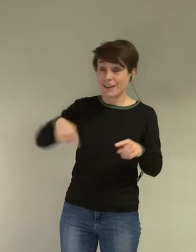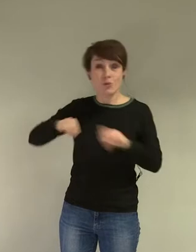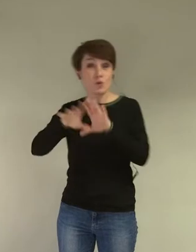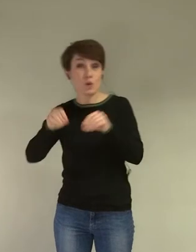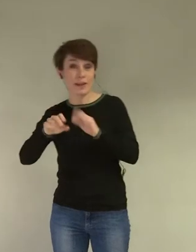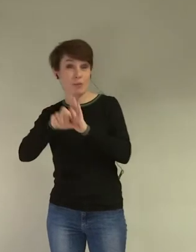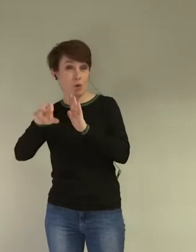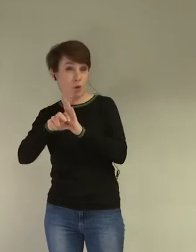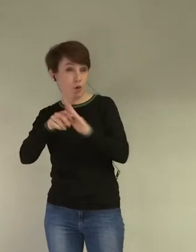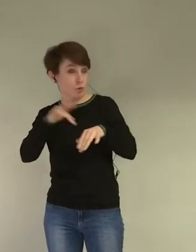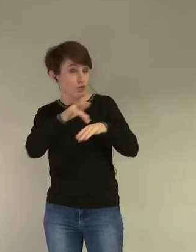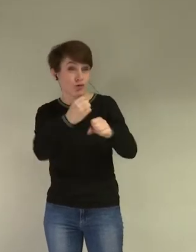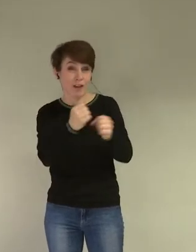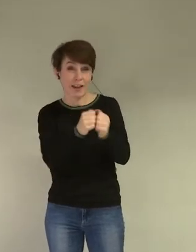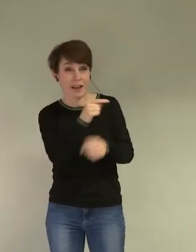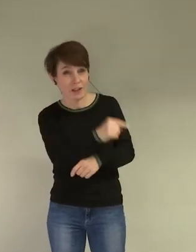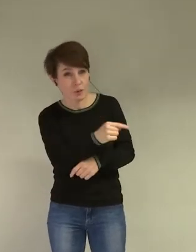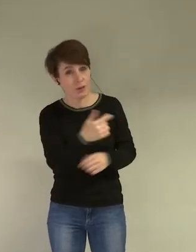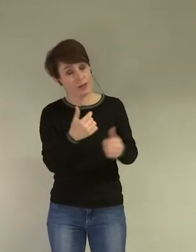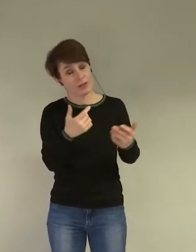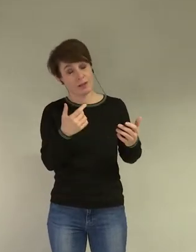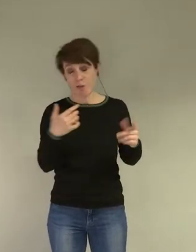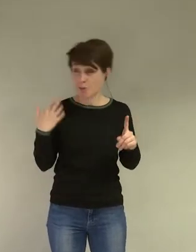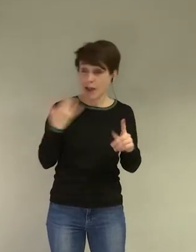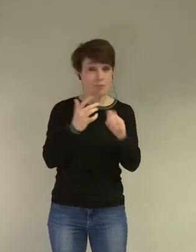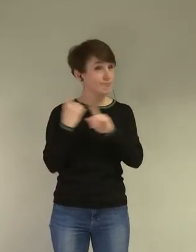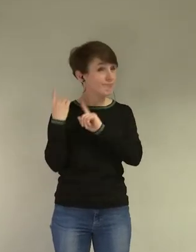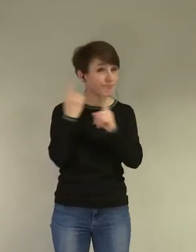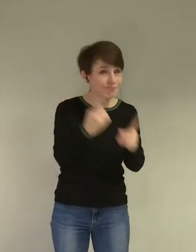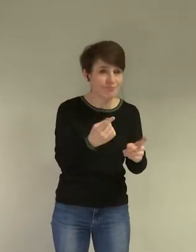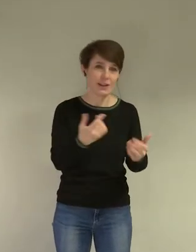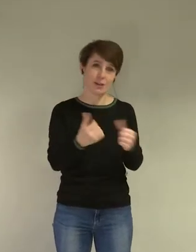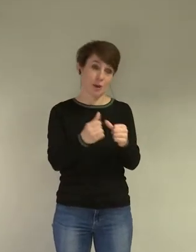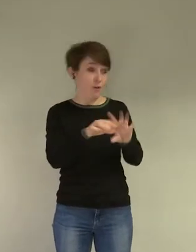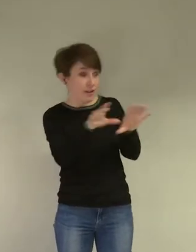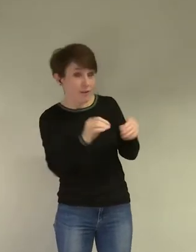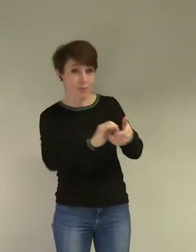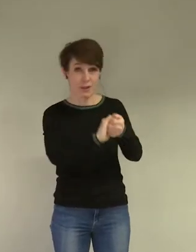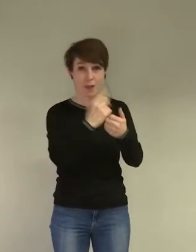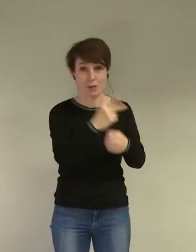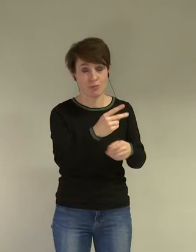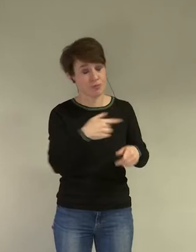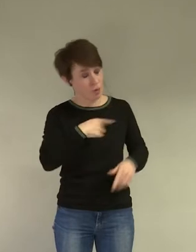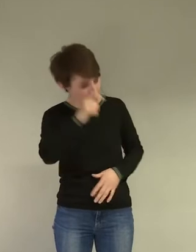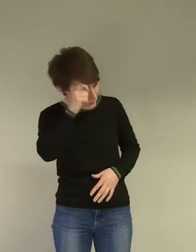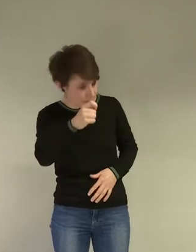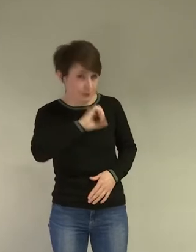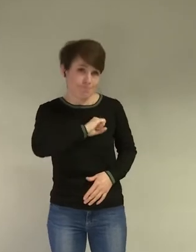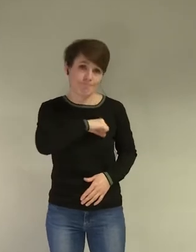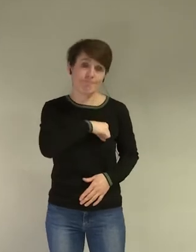j'adresse toutes mes condoléances à sa famille en notre nom à tous à ses proches et à toute l'équipe de la banque